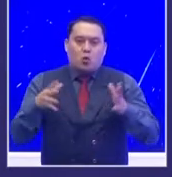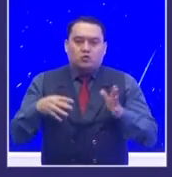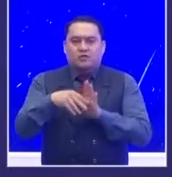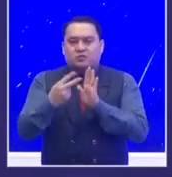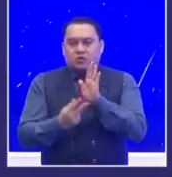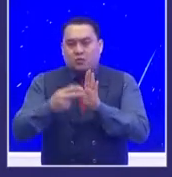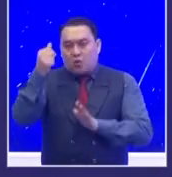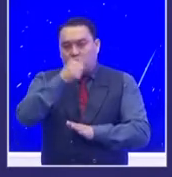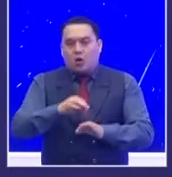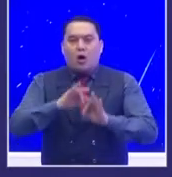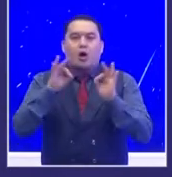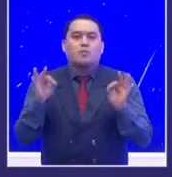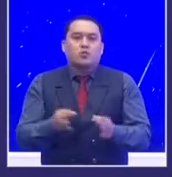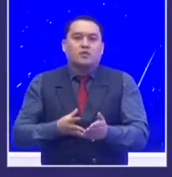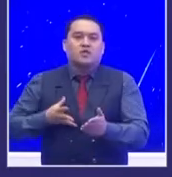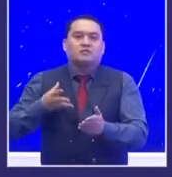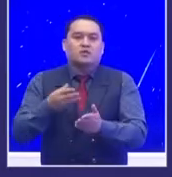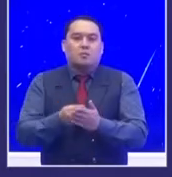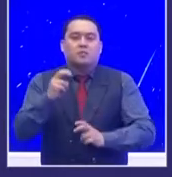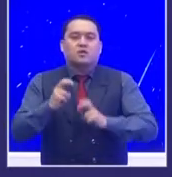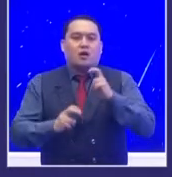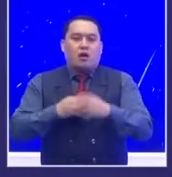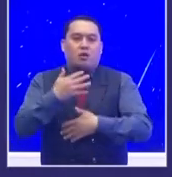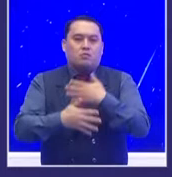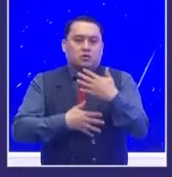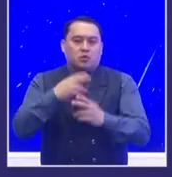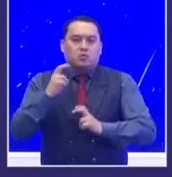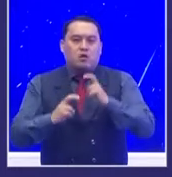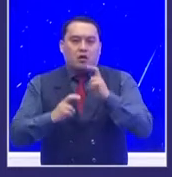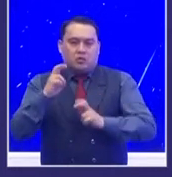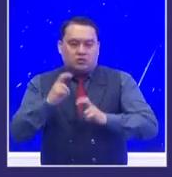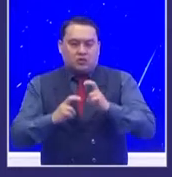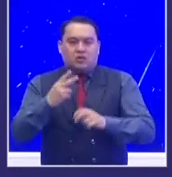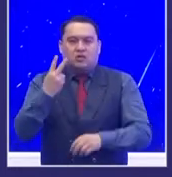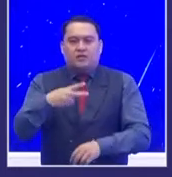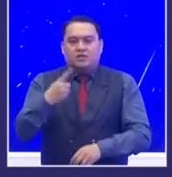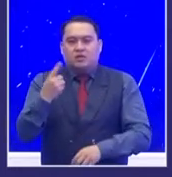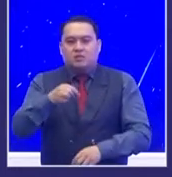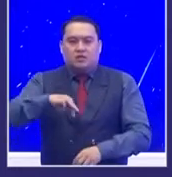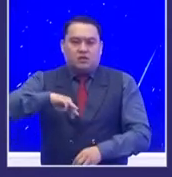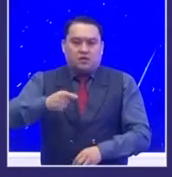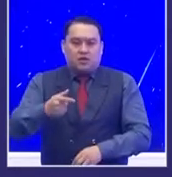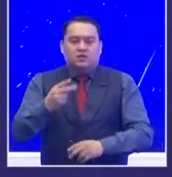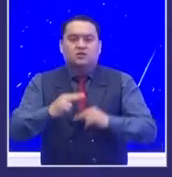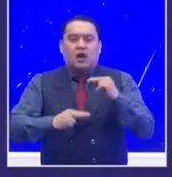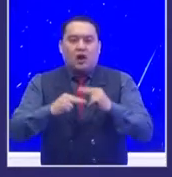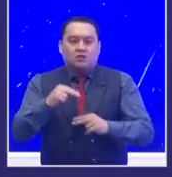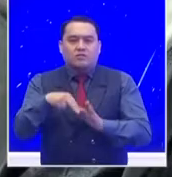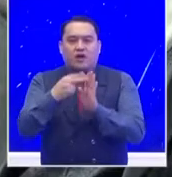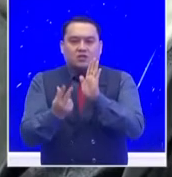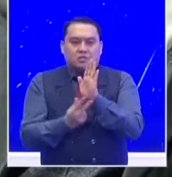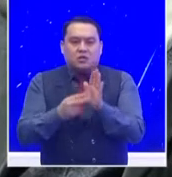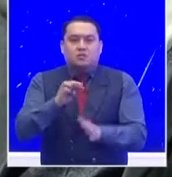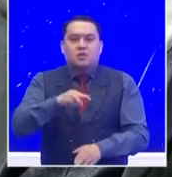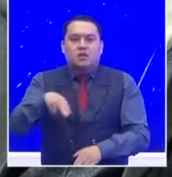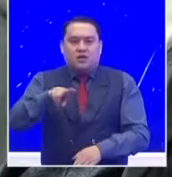2018 году. Объем вложенных инвестиций предприятиями обрабатывающей промышленности составил 21 миллиард тенге, в сфере строительства – 18